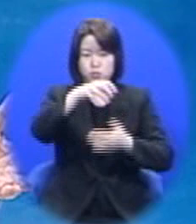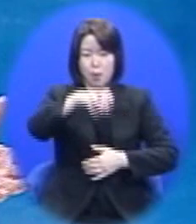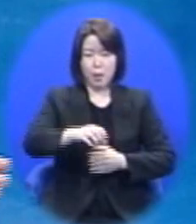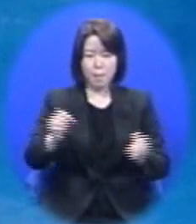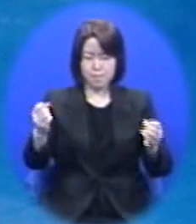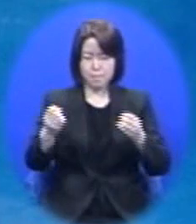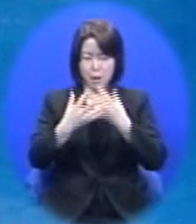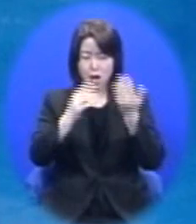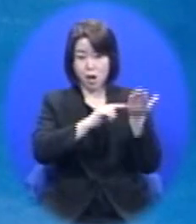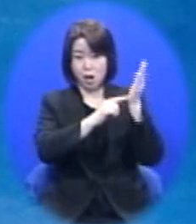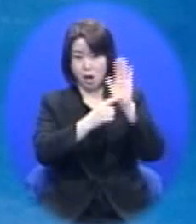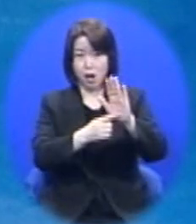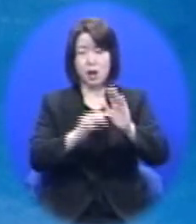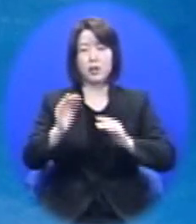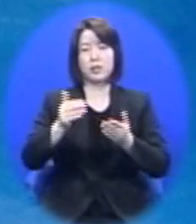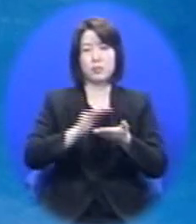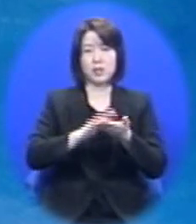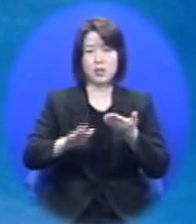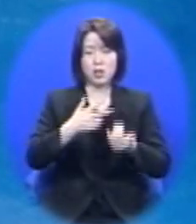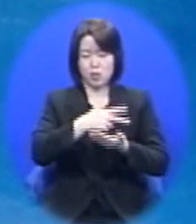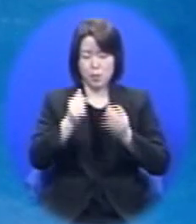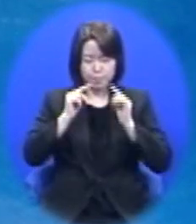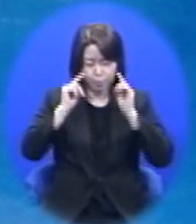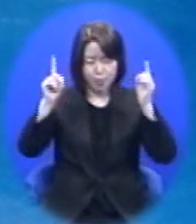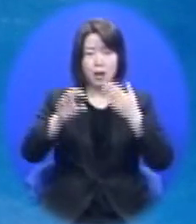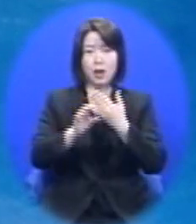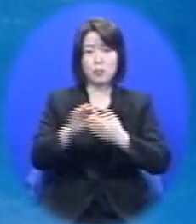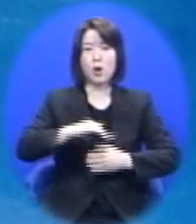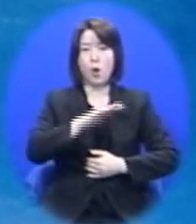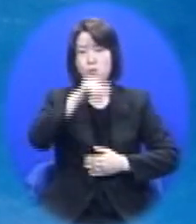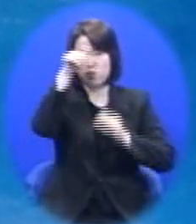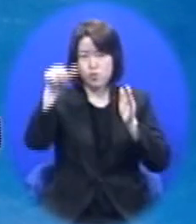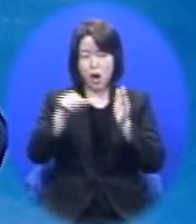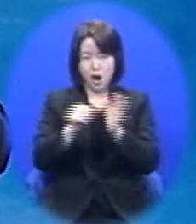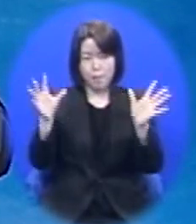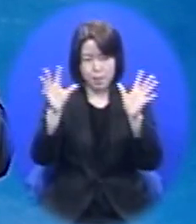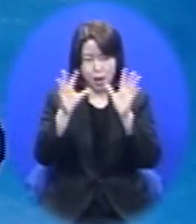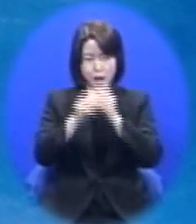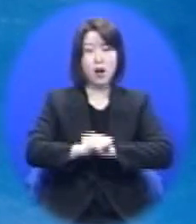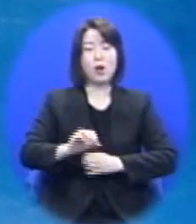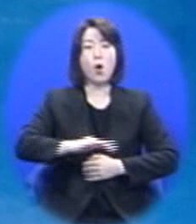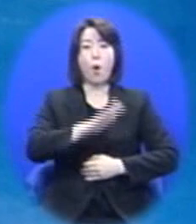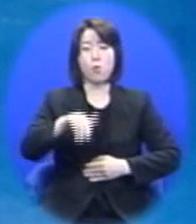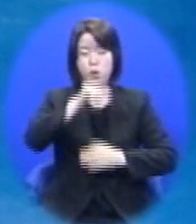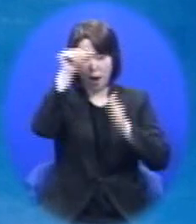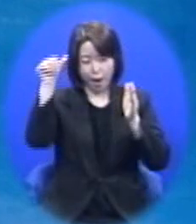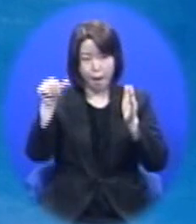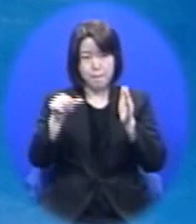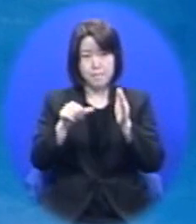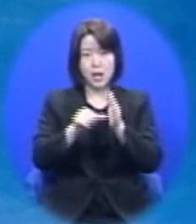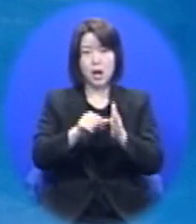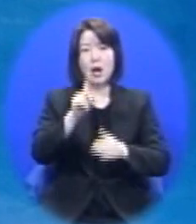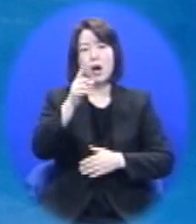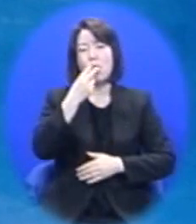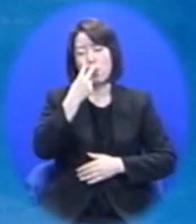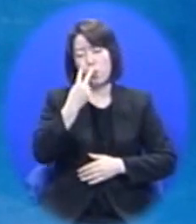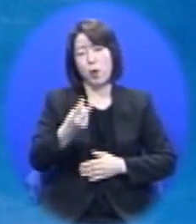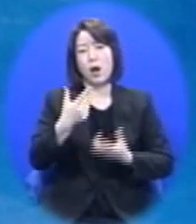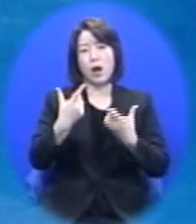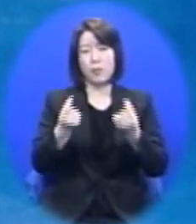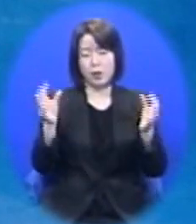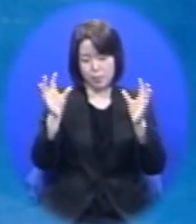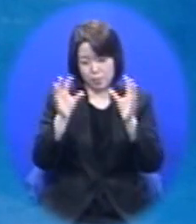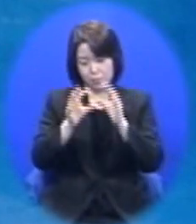드러납니다. 주님께서 노하시면 우리 일생은 사그러지고 우리의 한평생은 한숨처럼 쓰러지고 맙니다.